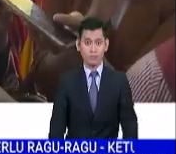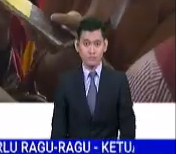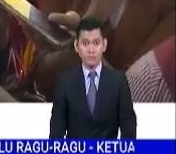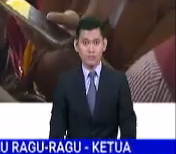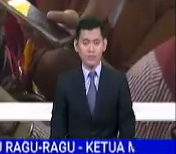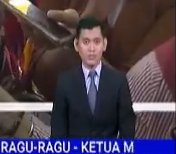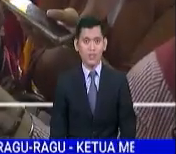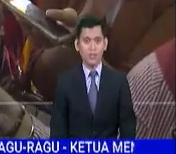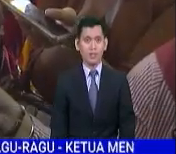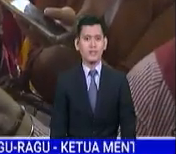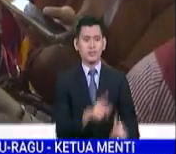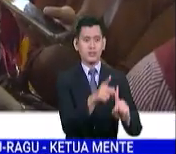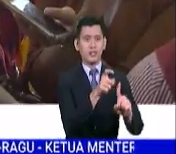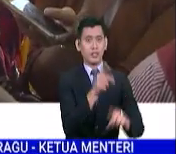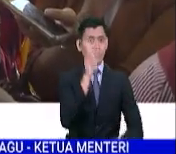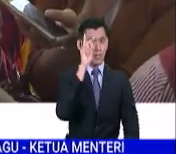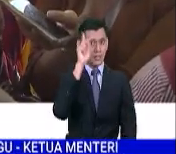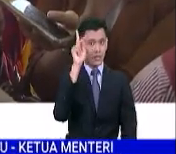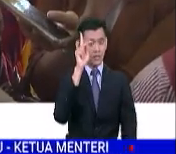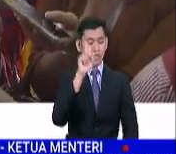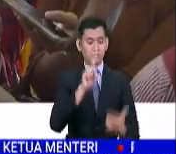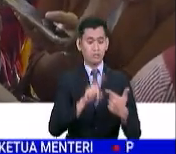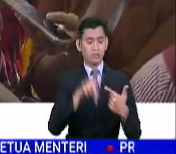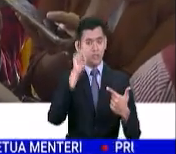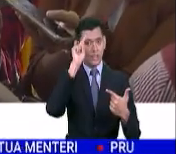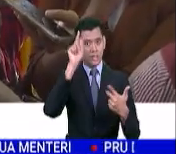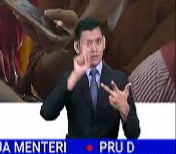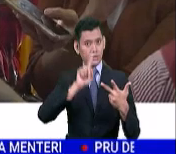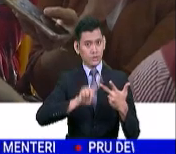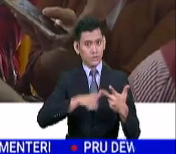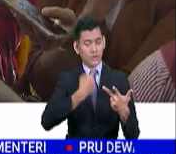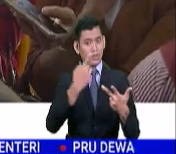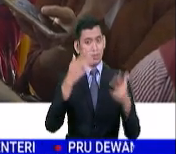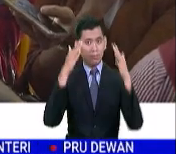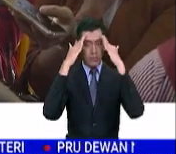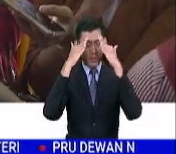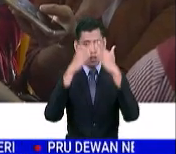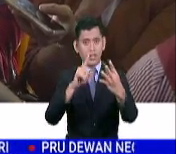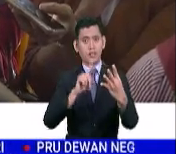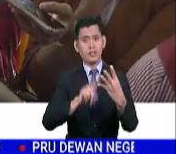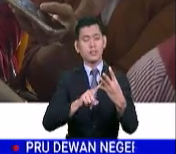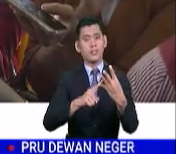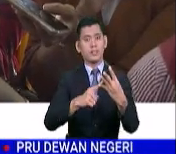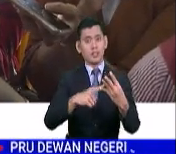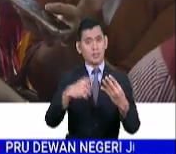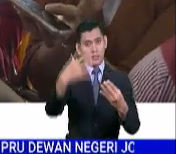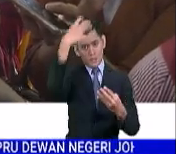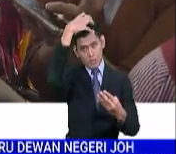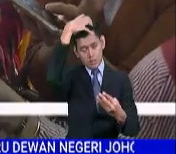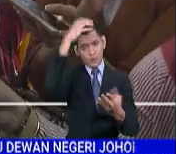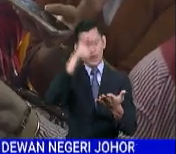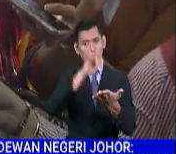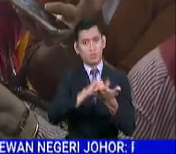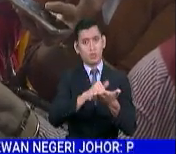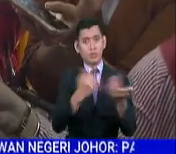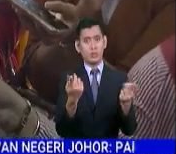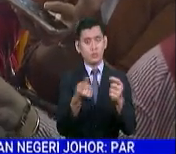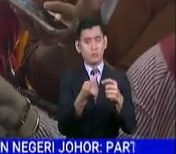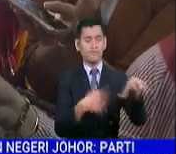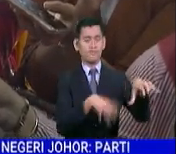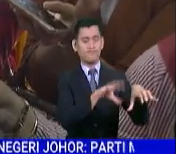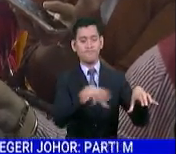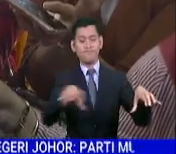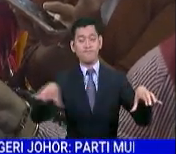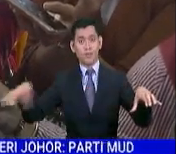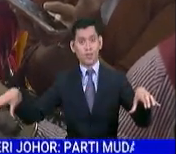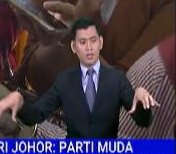Pelajaran di negeri daripada Kelantan, Terengganu sehingga ke negeri Pahang dan Selangor ni, iaitu kita panggil jajaran Section A, B dan